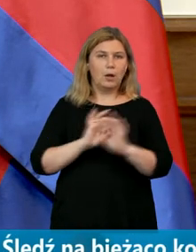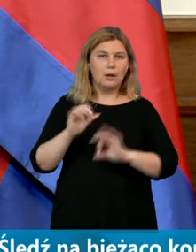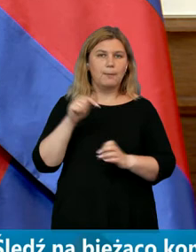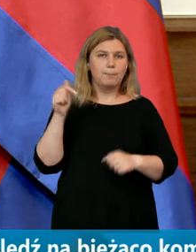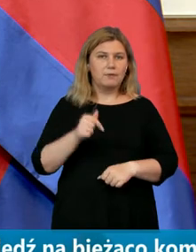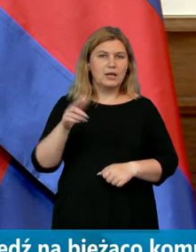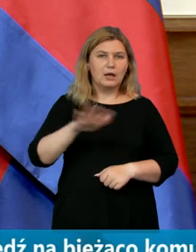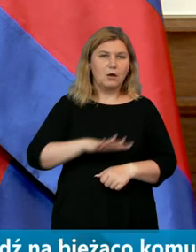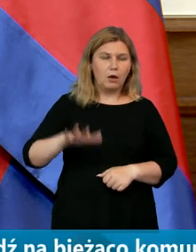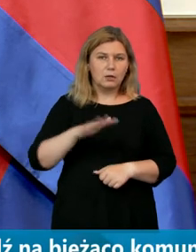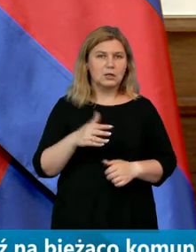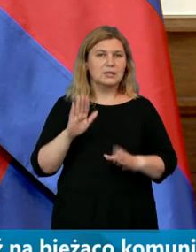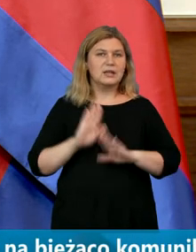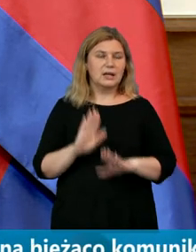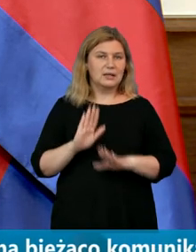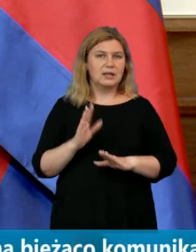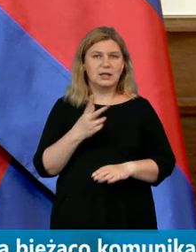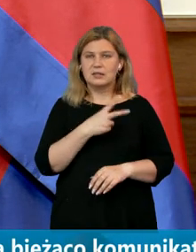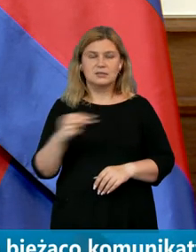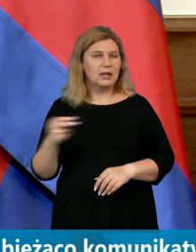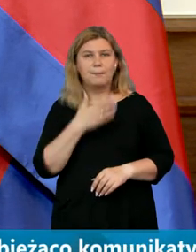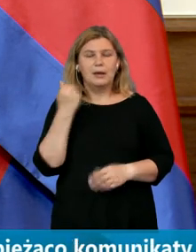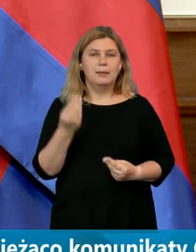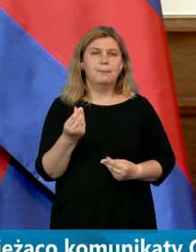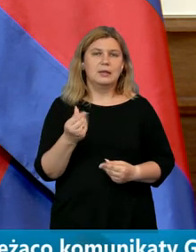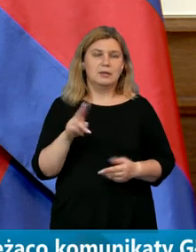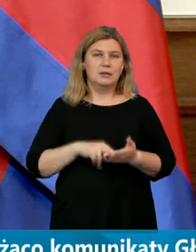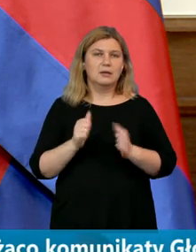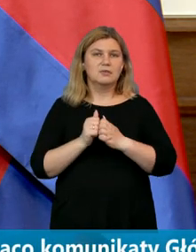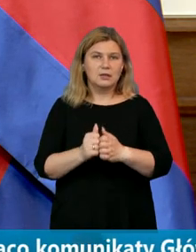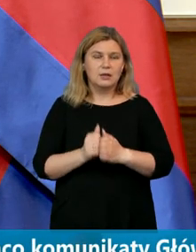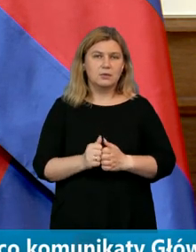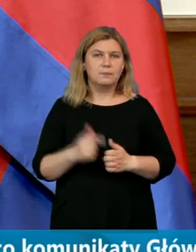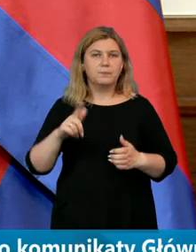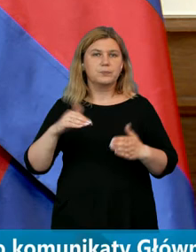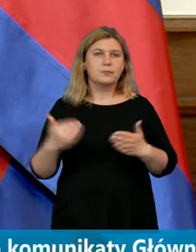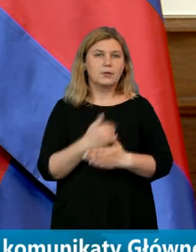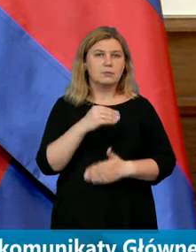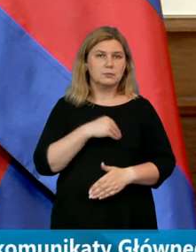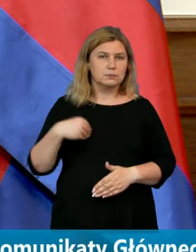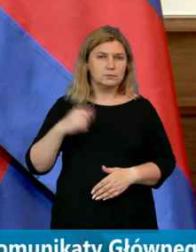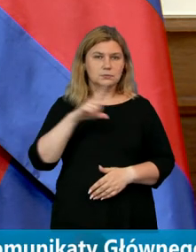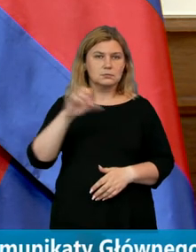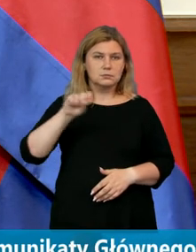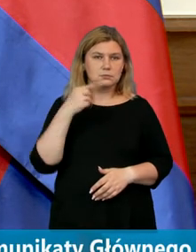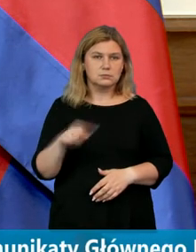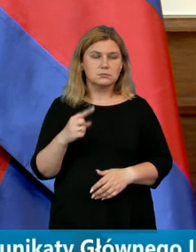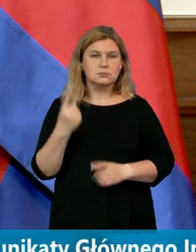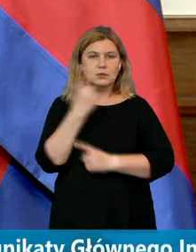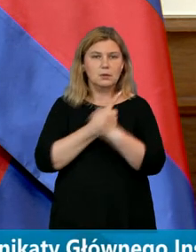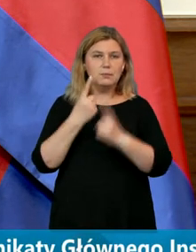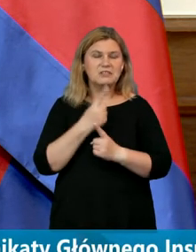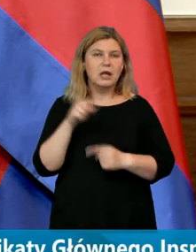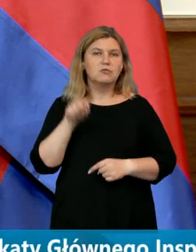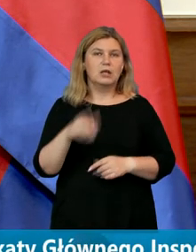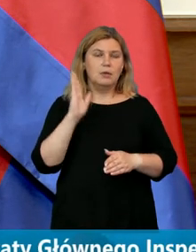kompleksowa. Na razie nie, niestety nie ma przewidzianych środków na to zadanie i w kontekście Nowego Polskiego Ładu myślę, że będzie